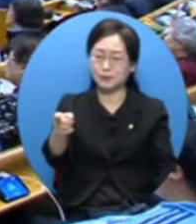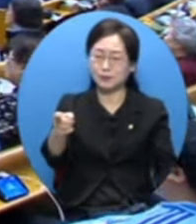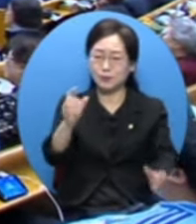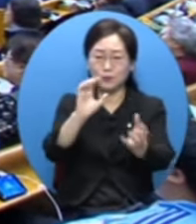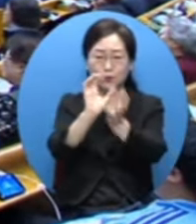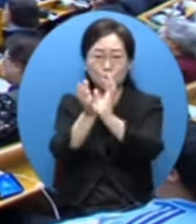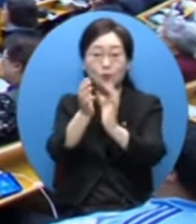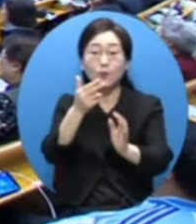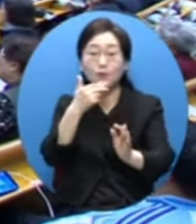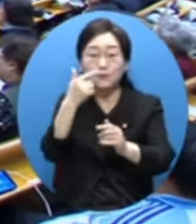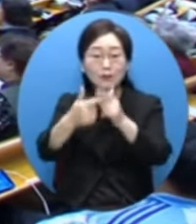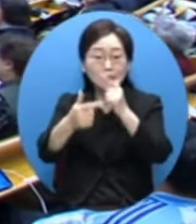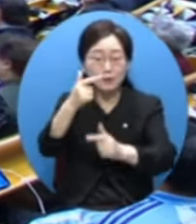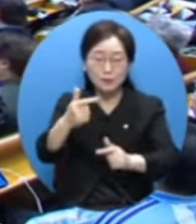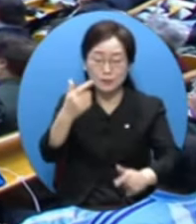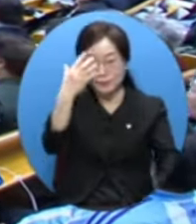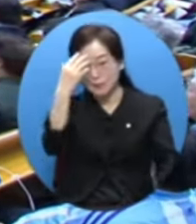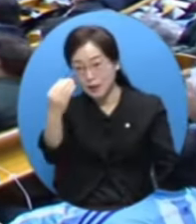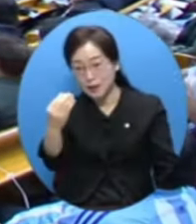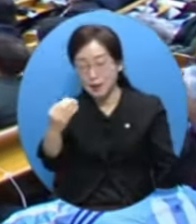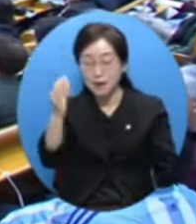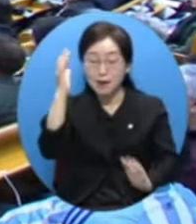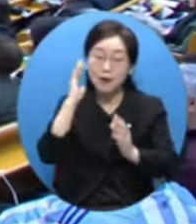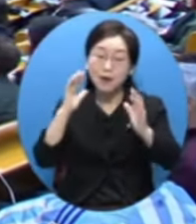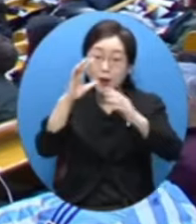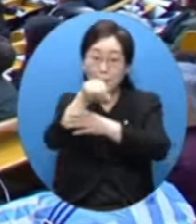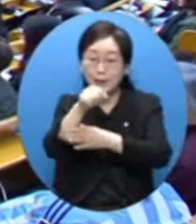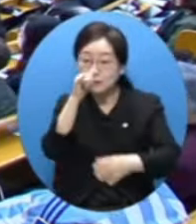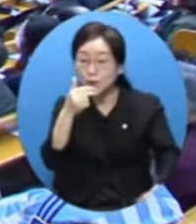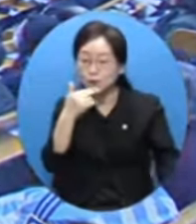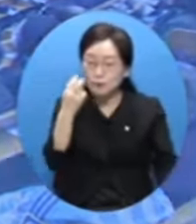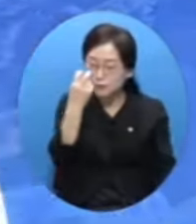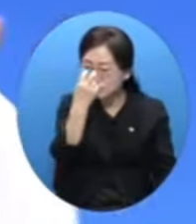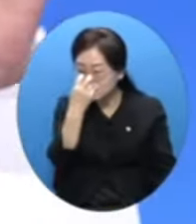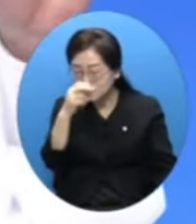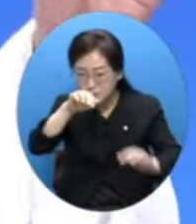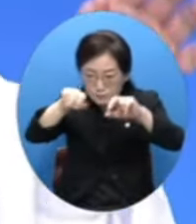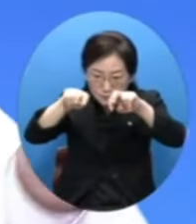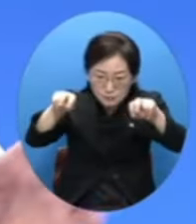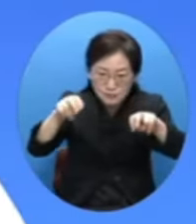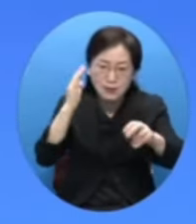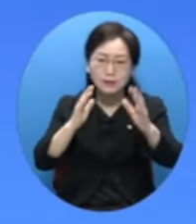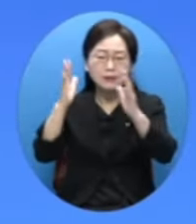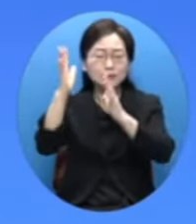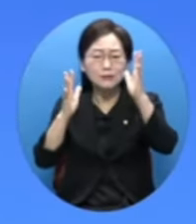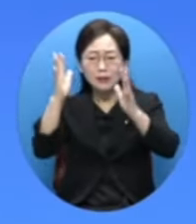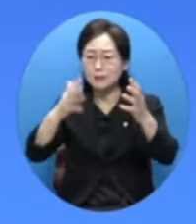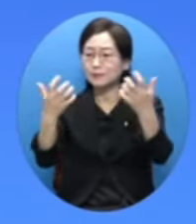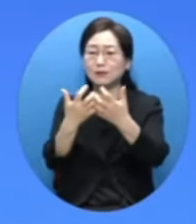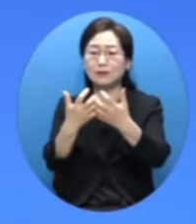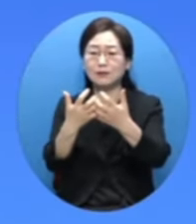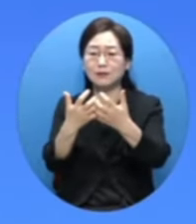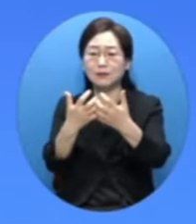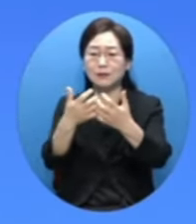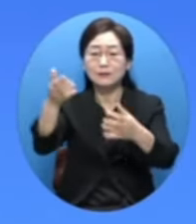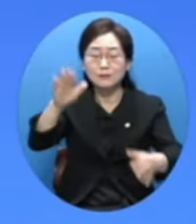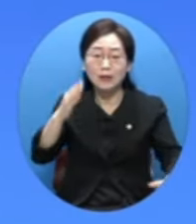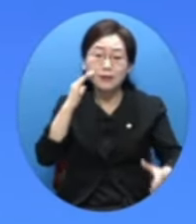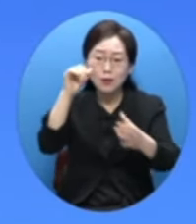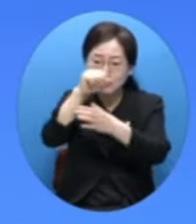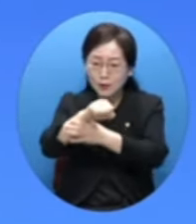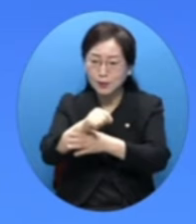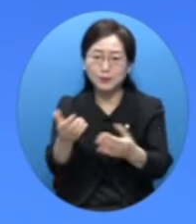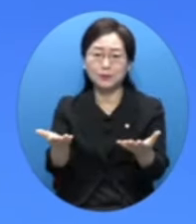무화과나무를 보고 열매가 있나 살펴봤는데 잎사귀는 무성한데 열매가